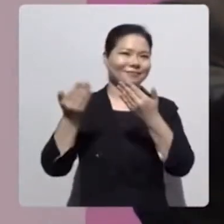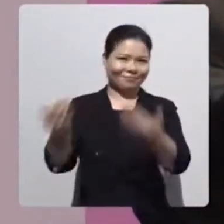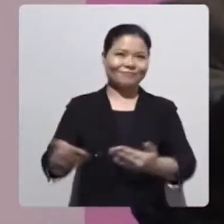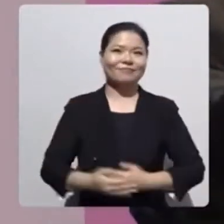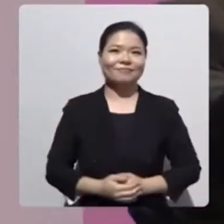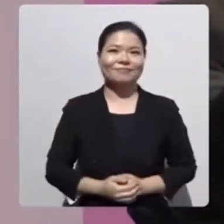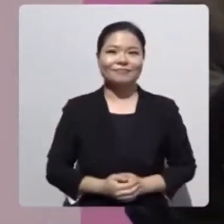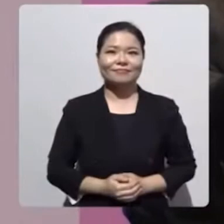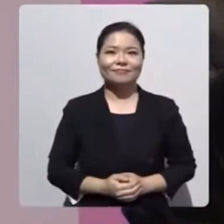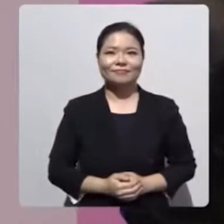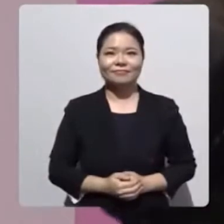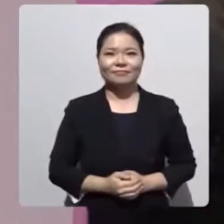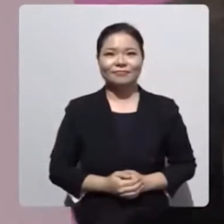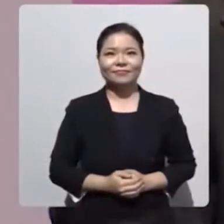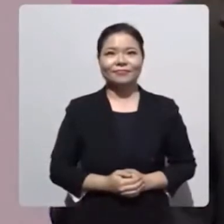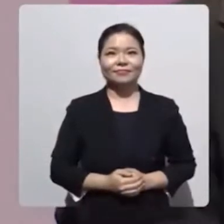제공하겠습니다.